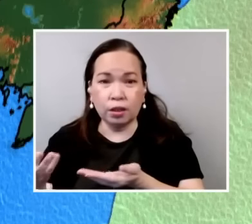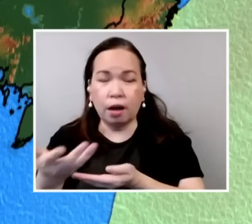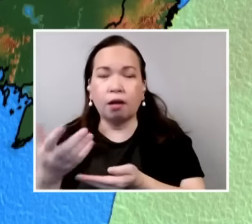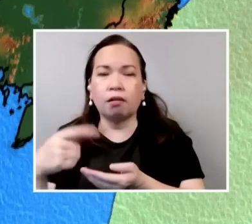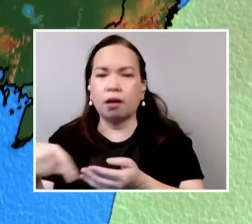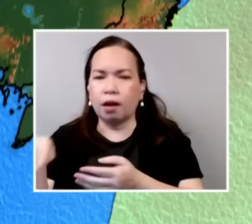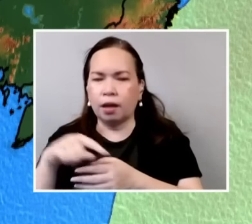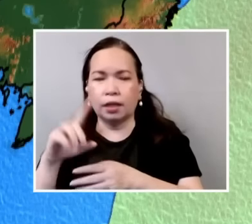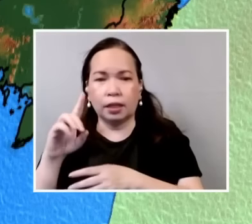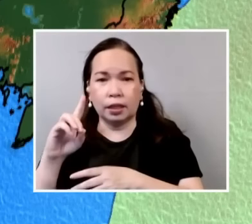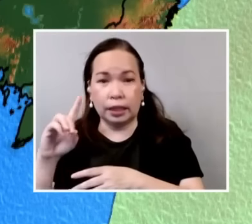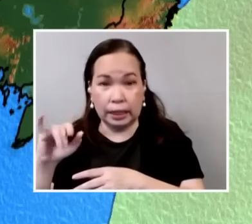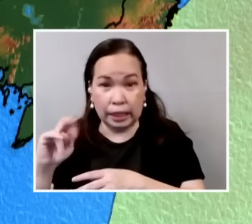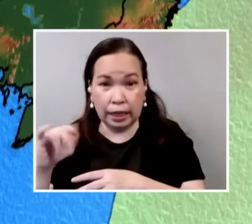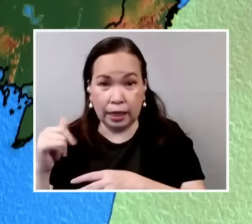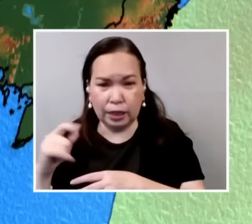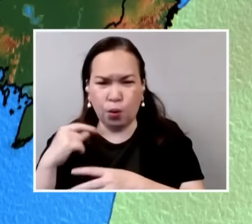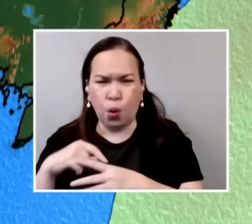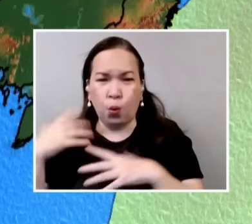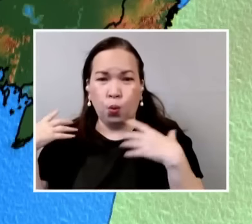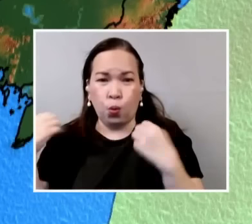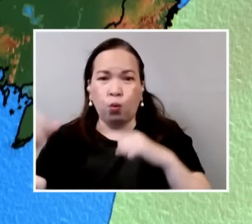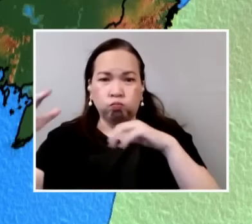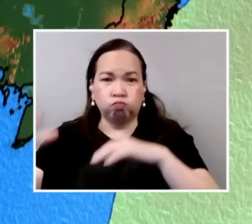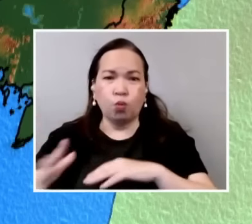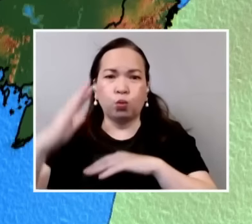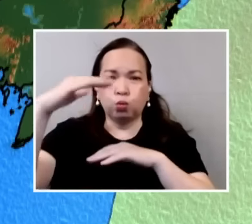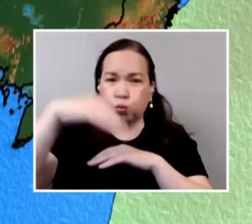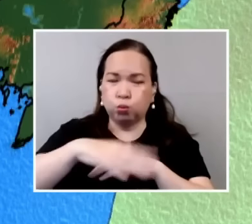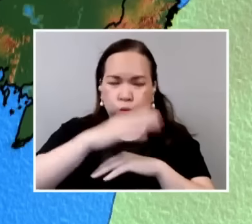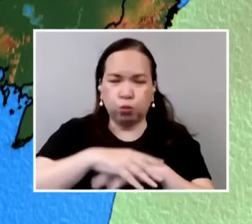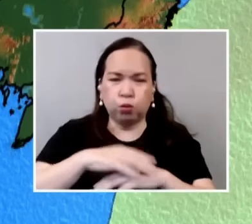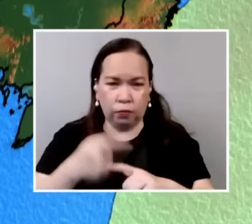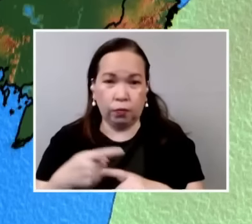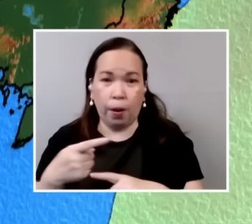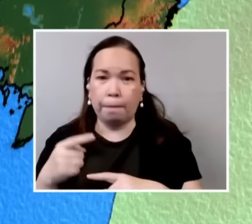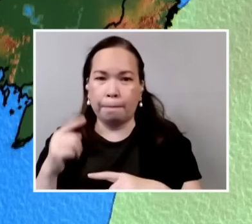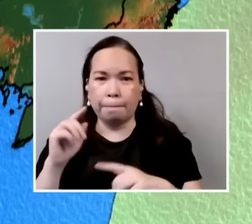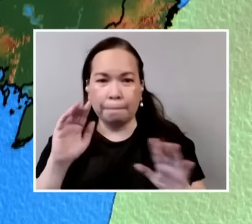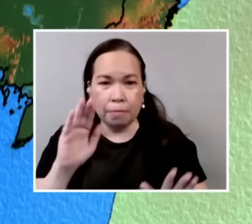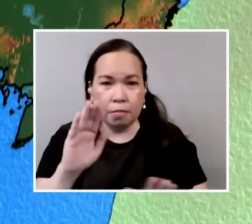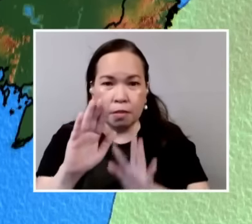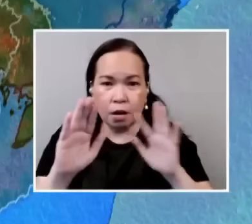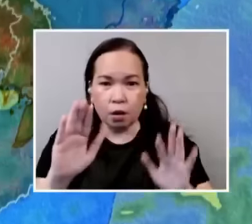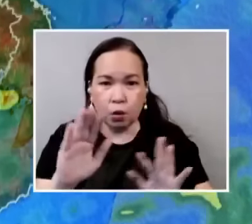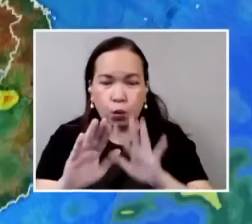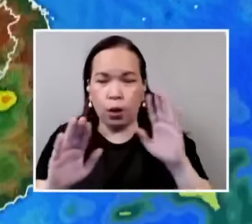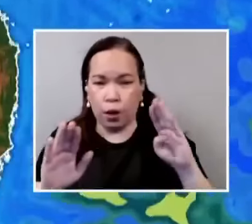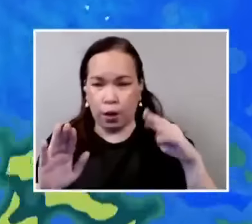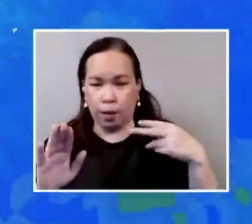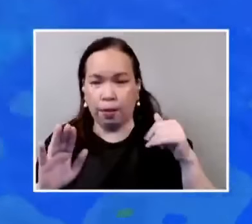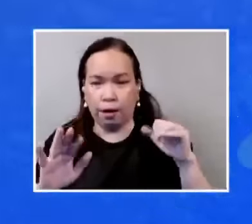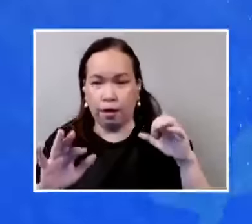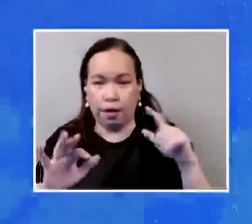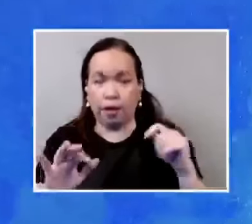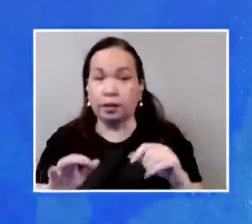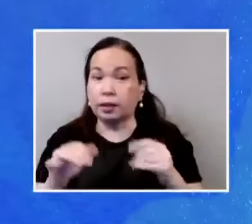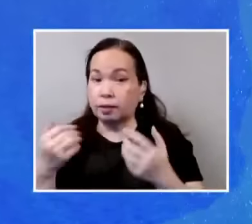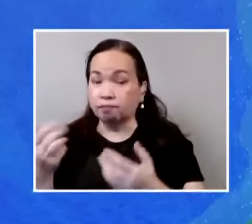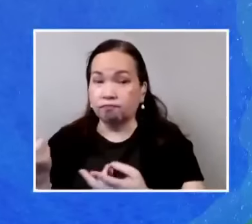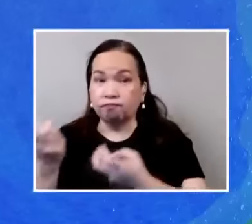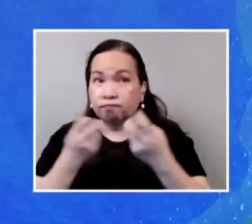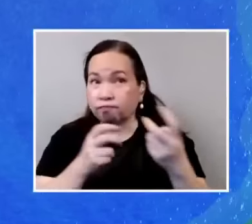Dinagat Islands dahil sa matataas na alon, dala rin ng habagat. Tingnan natin ang mga aasang pag-ulan bukas ayon po sa The Weather Company. Sa umaga,